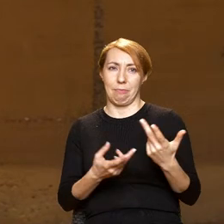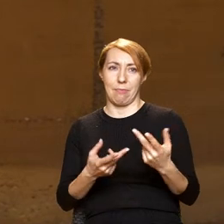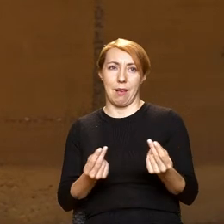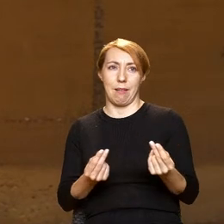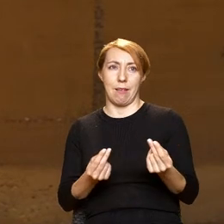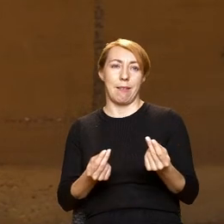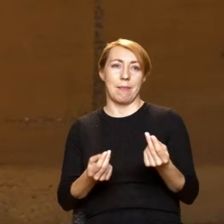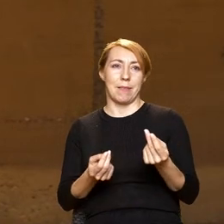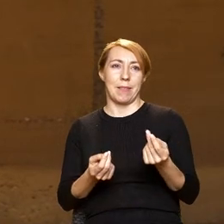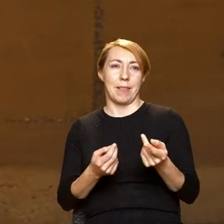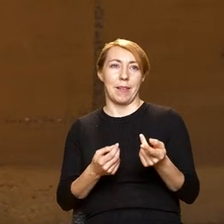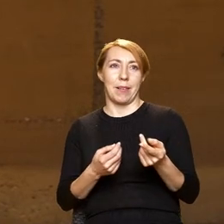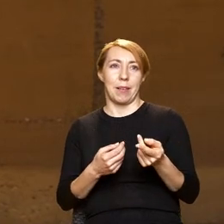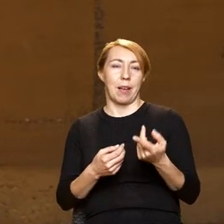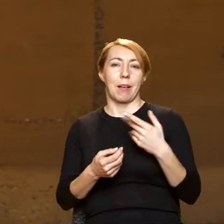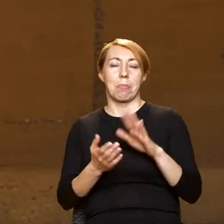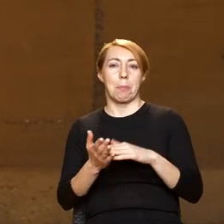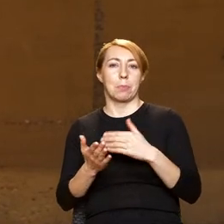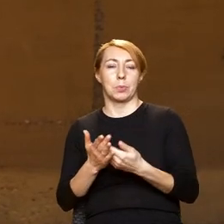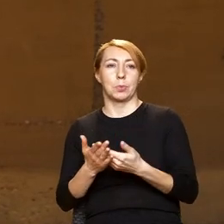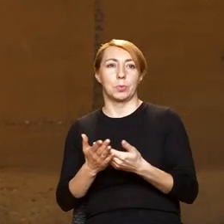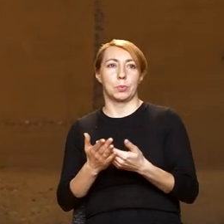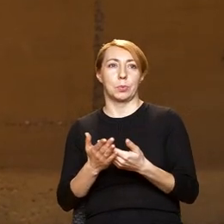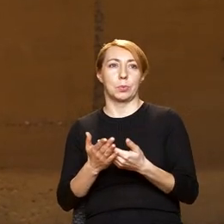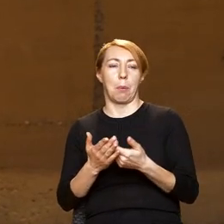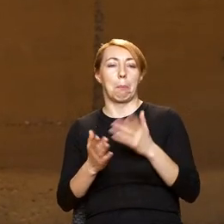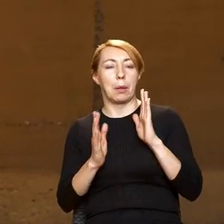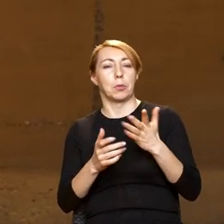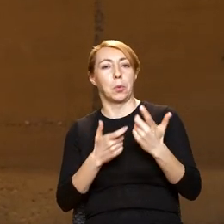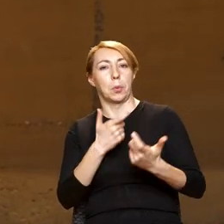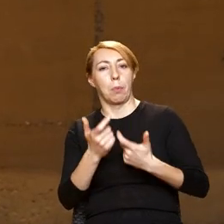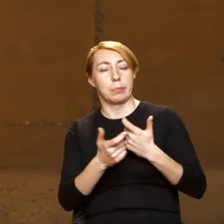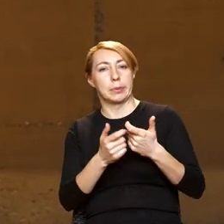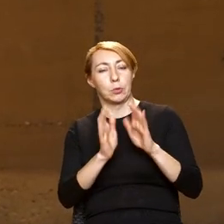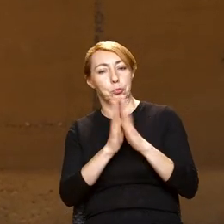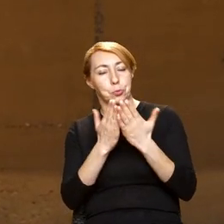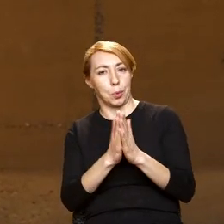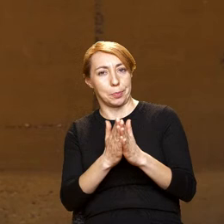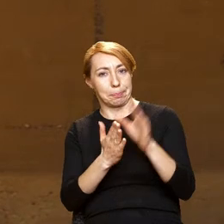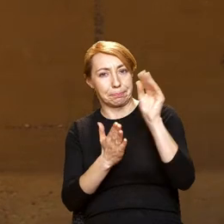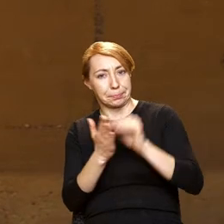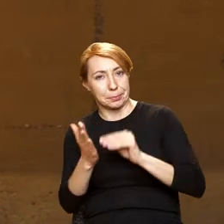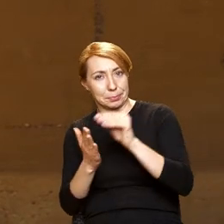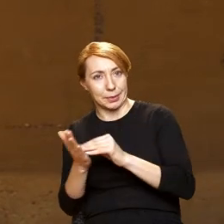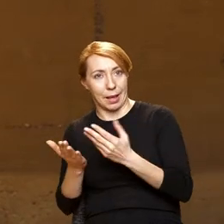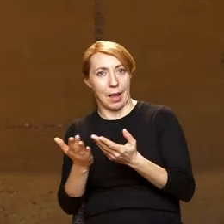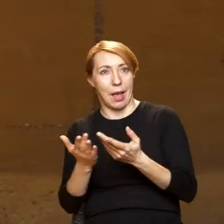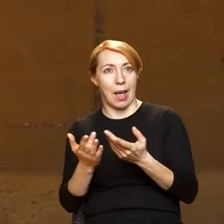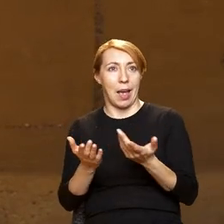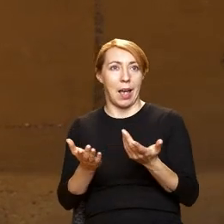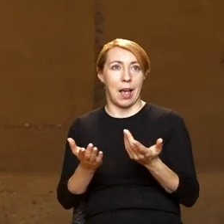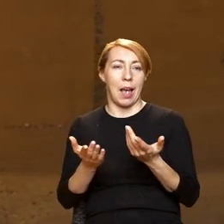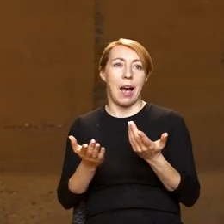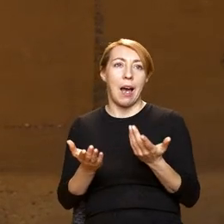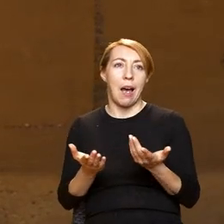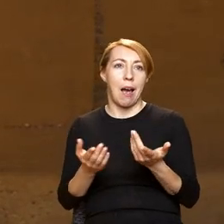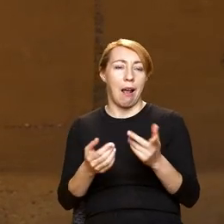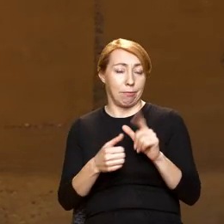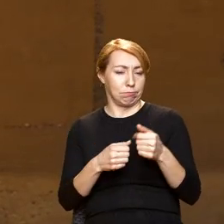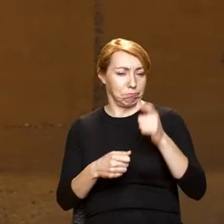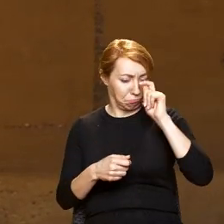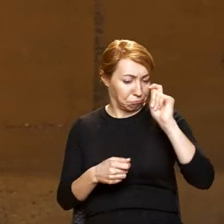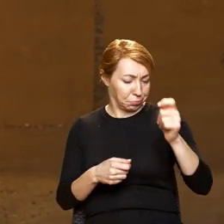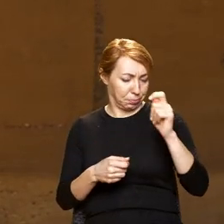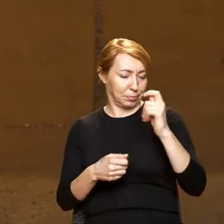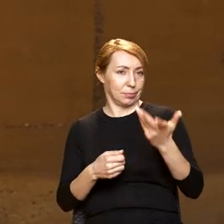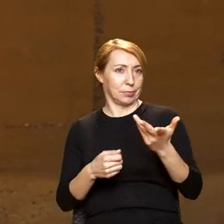można byłoby myśleć, że właśnie podejmie się edycji takiej książki. Natomiast wielkie szapoba, że właśnie